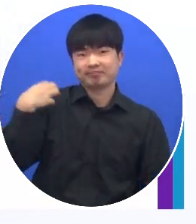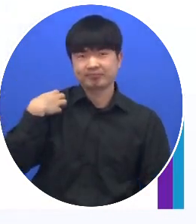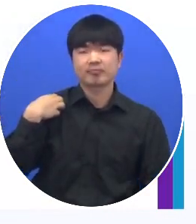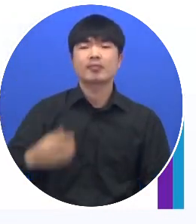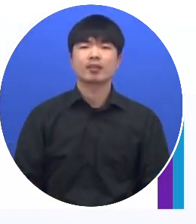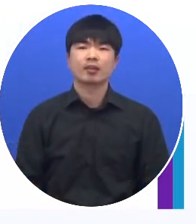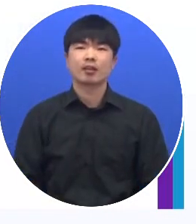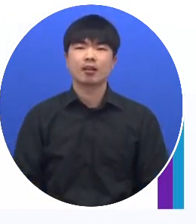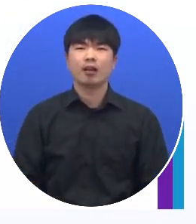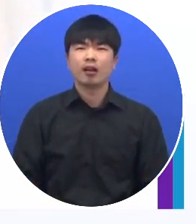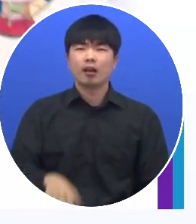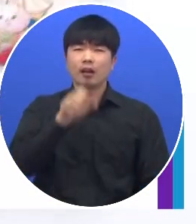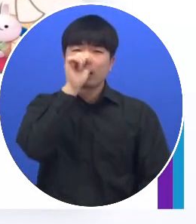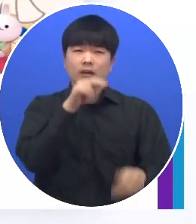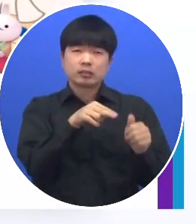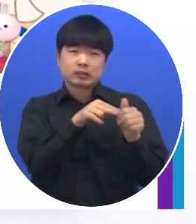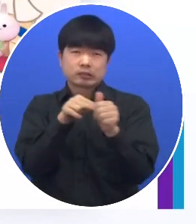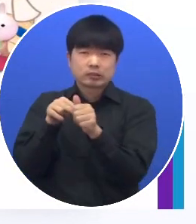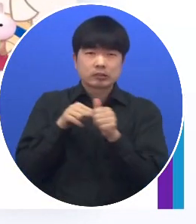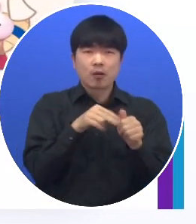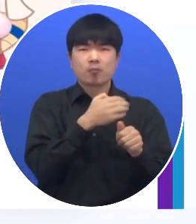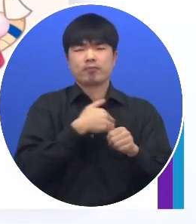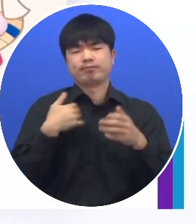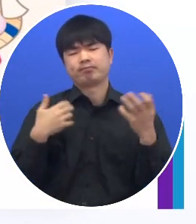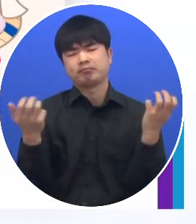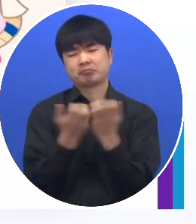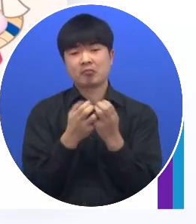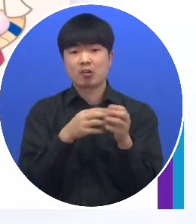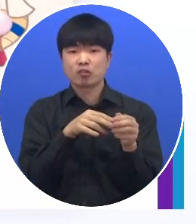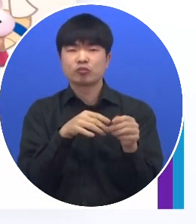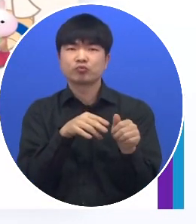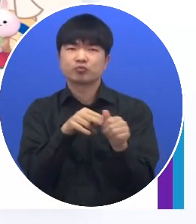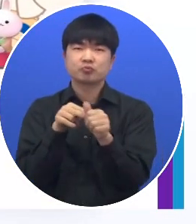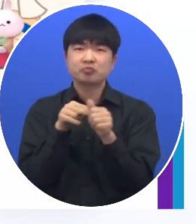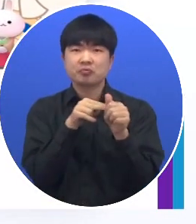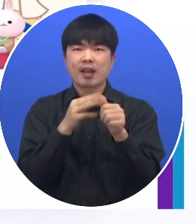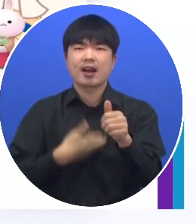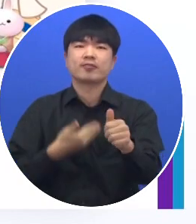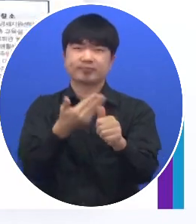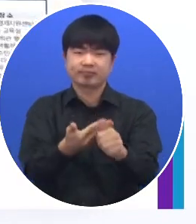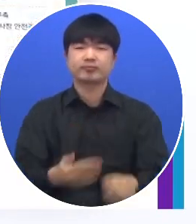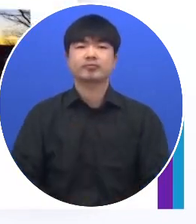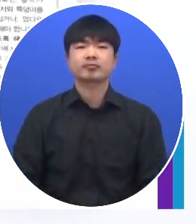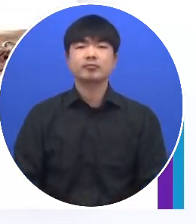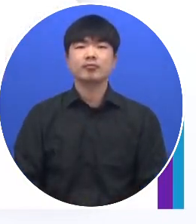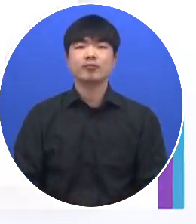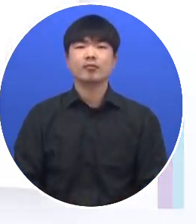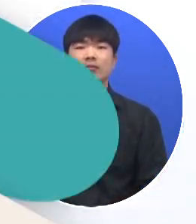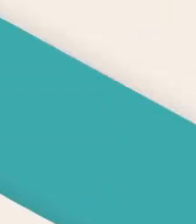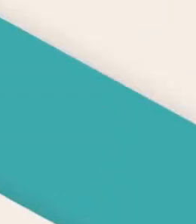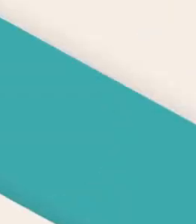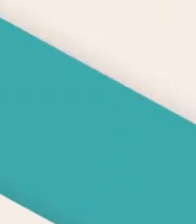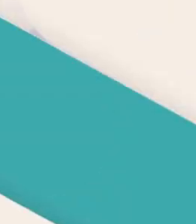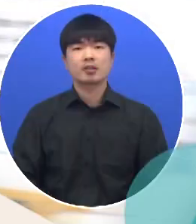중랑매거진 권예림입니다 알찬 정보가 가득한 중랑소식 한발 빠르게 전해드리겠습니다